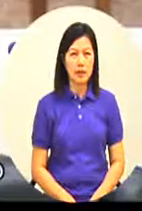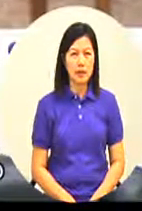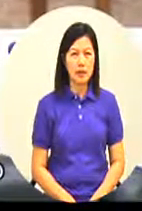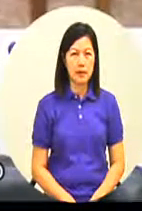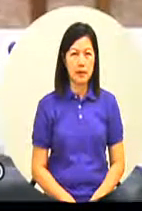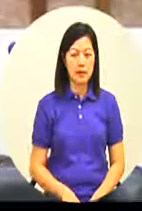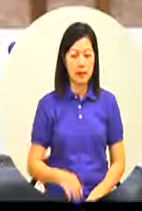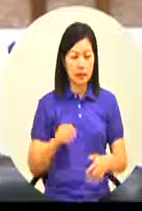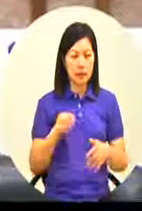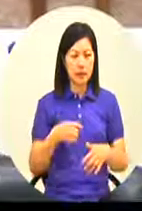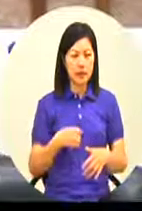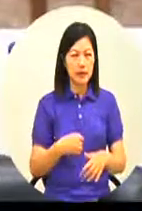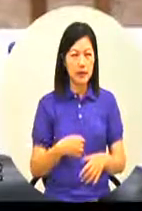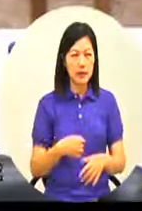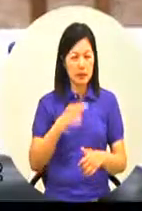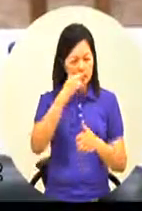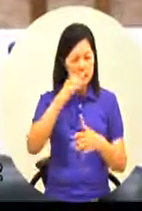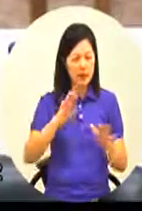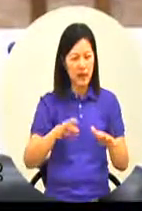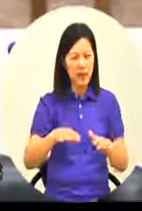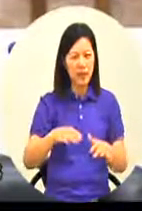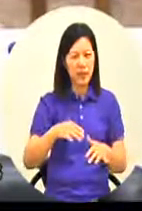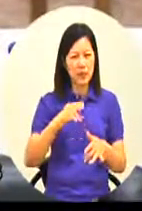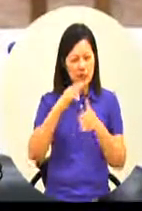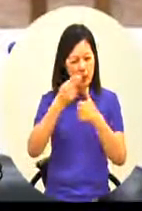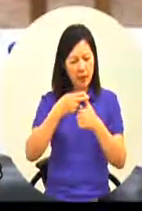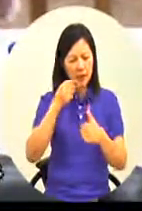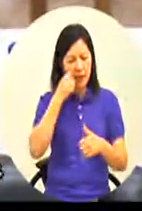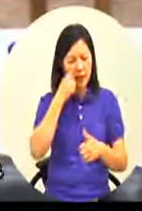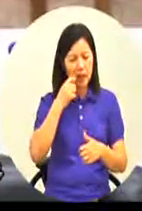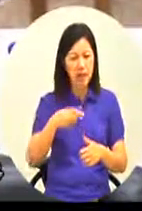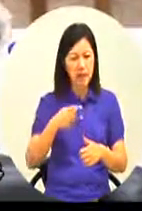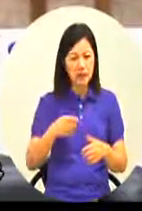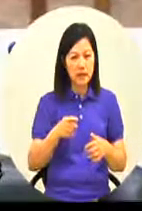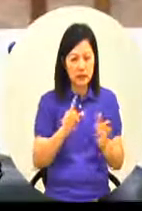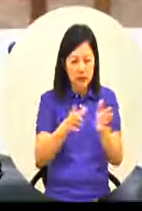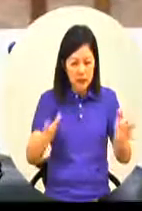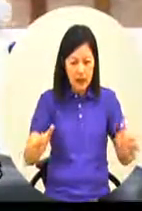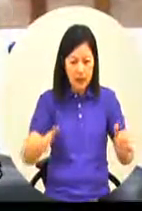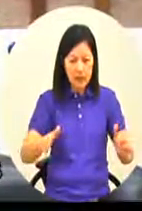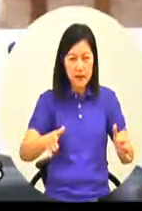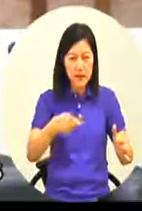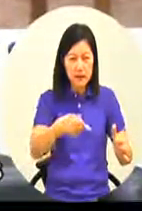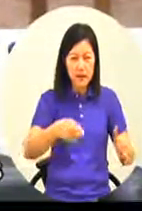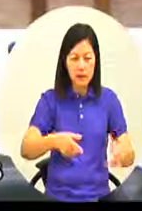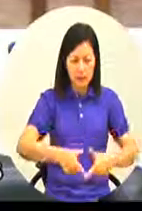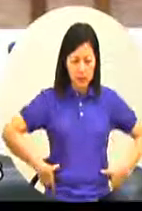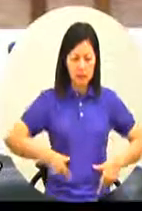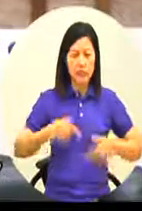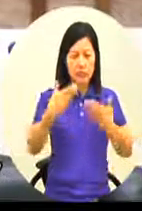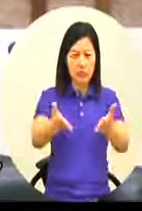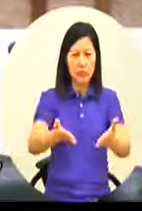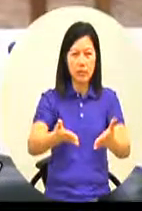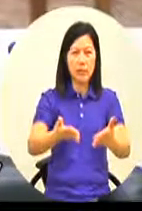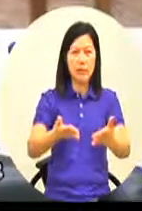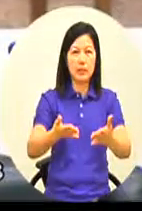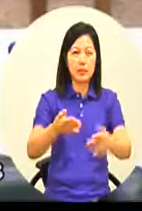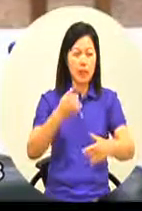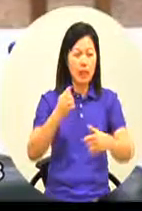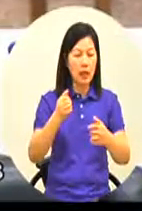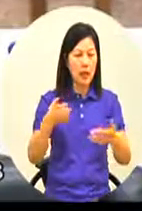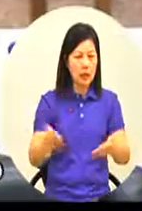遮为难。这当中，你何伊去？何大？你要来了较济嘛？恁家的代志，但